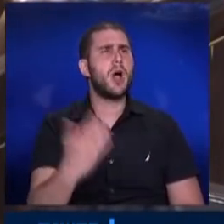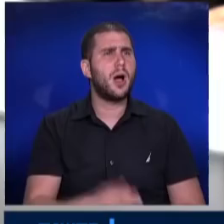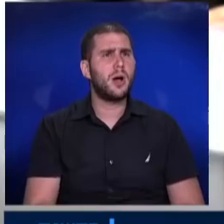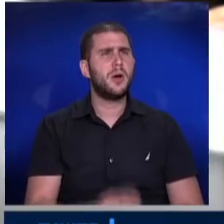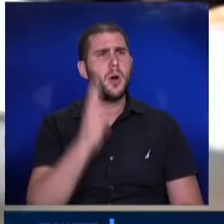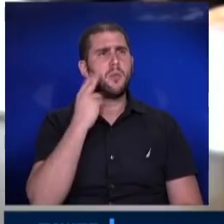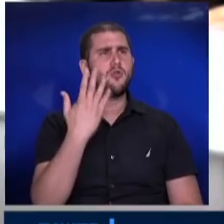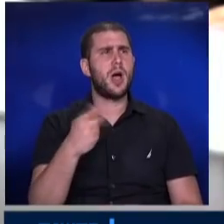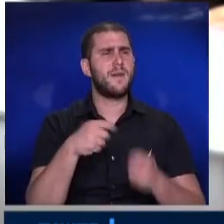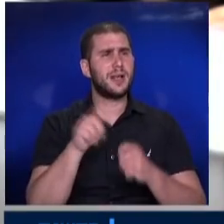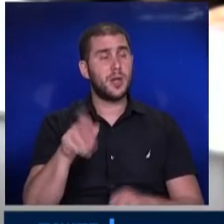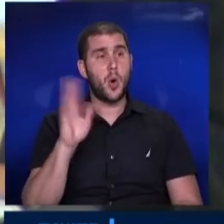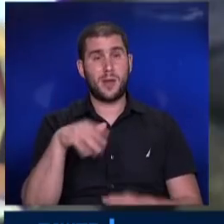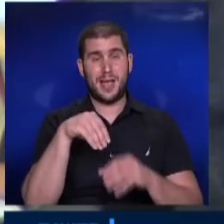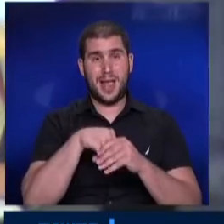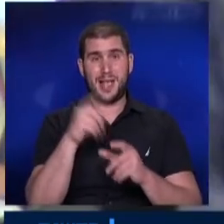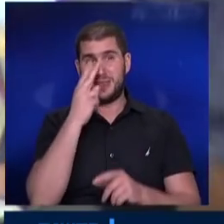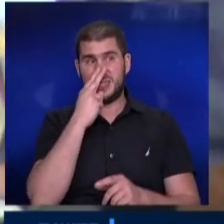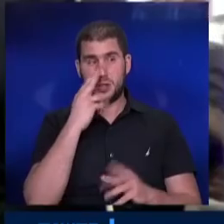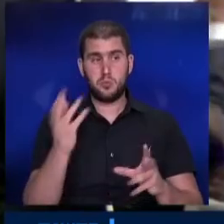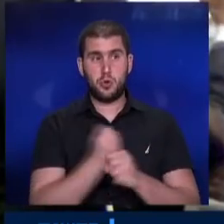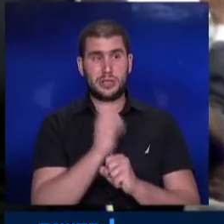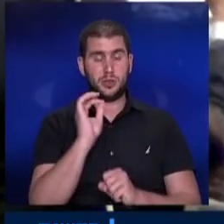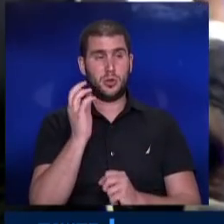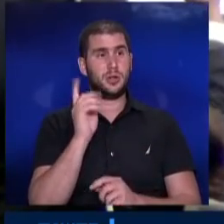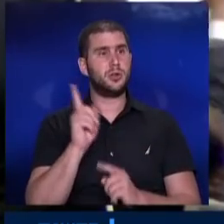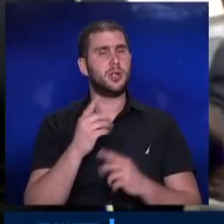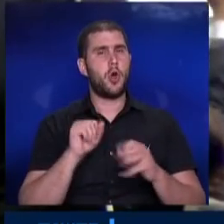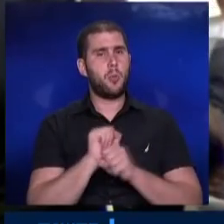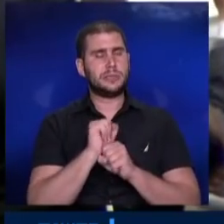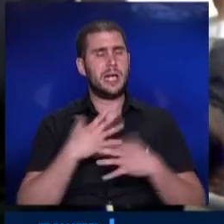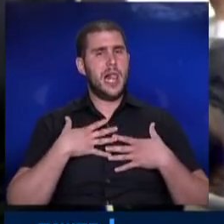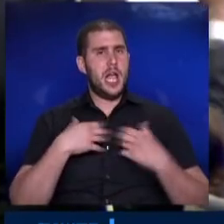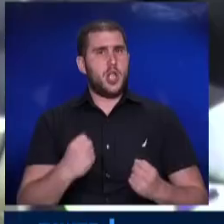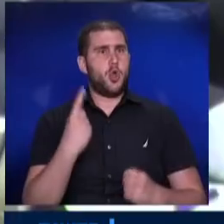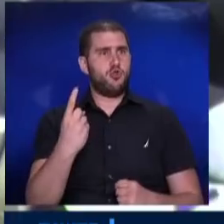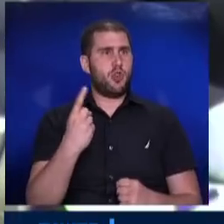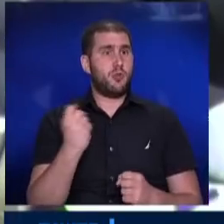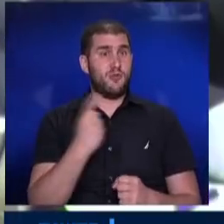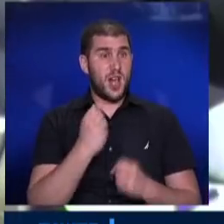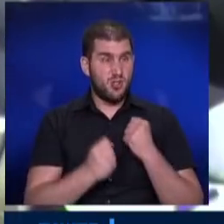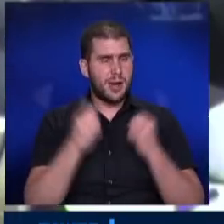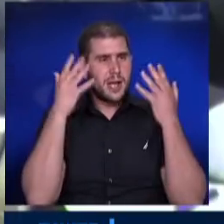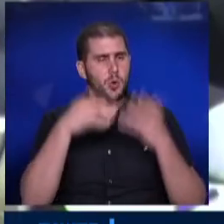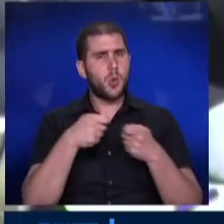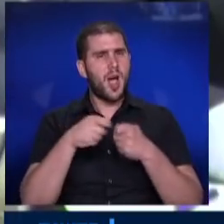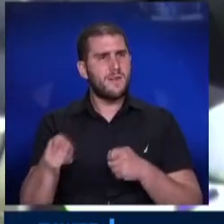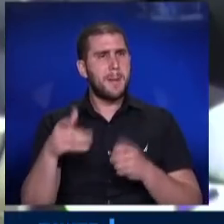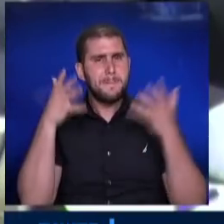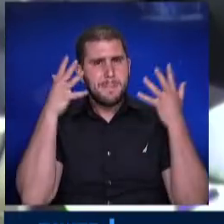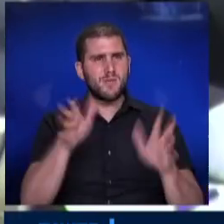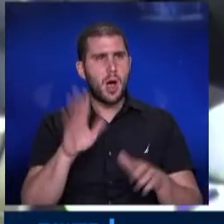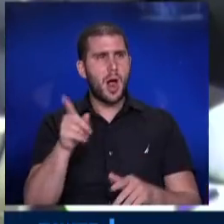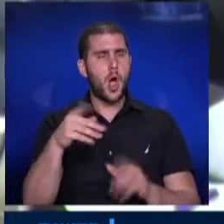חברי הכנסת. עוד כחלק מהניסיון המוצלח של האופוזיציה להתאושש מהשבוע הקשה שעבר עליה, התמקדו חבריה במתקפות על תזכיר